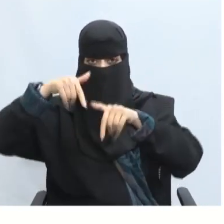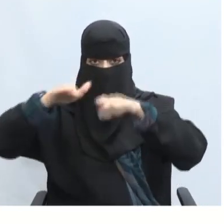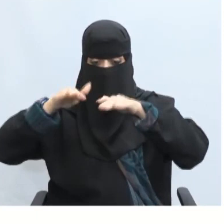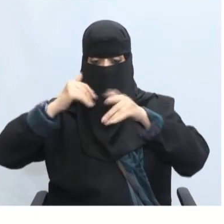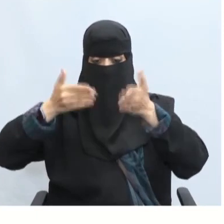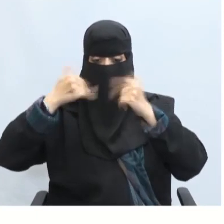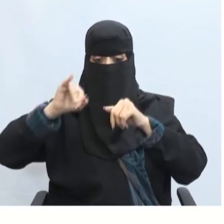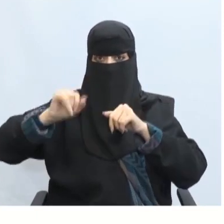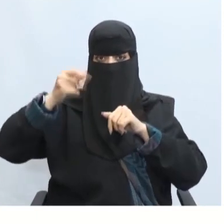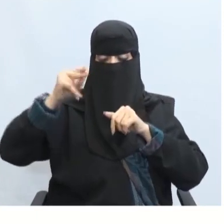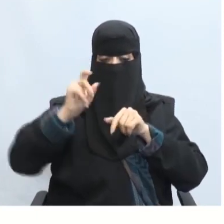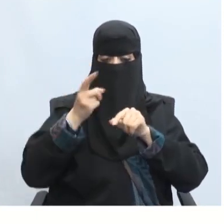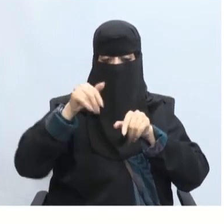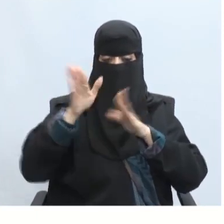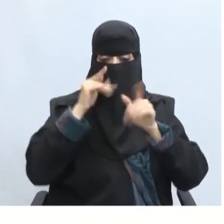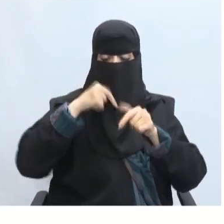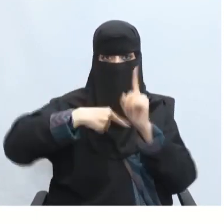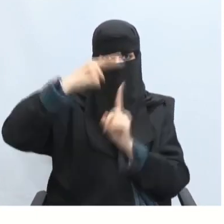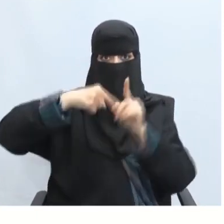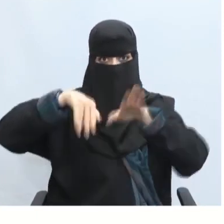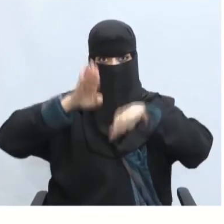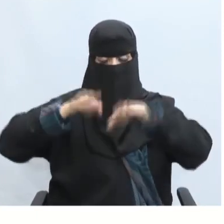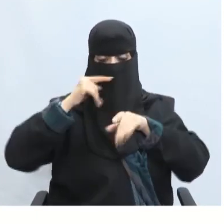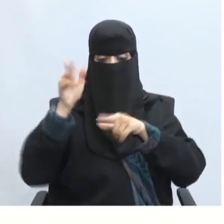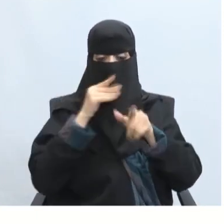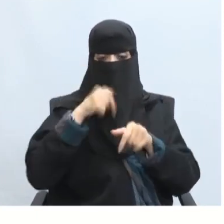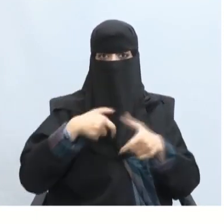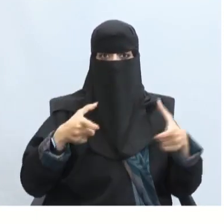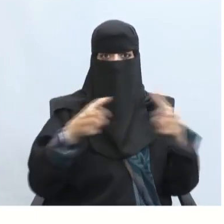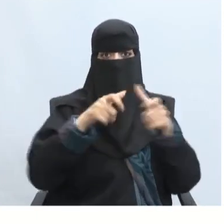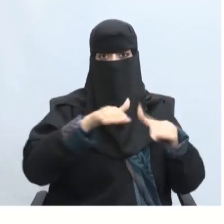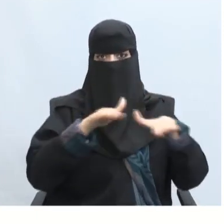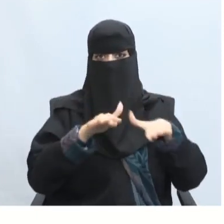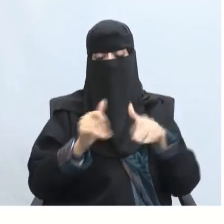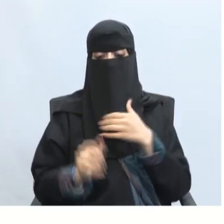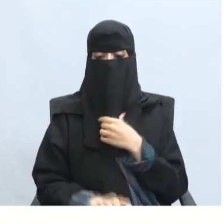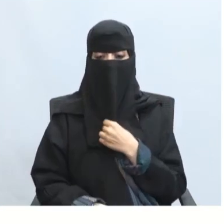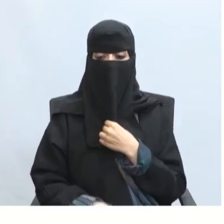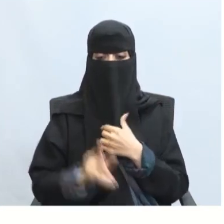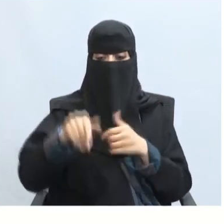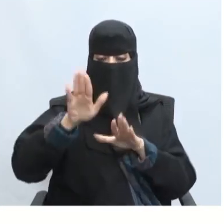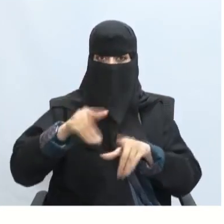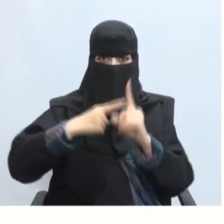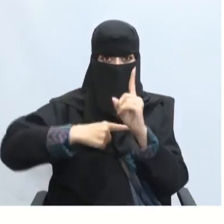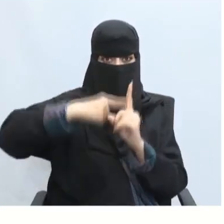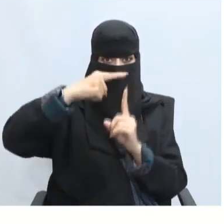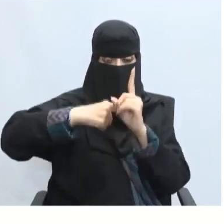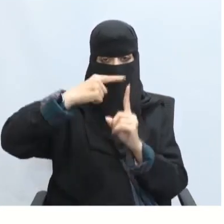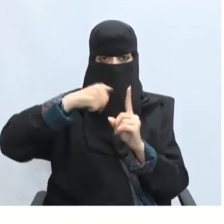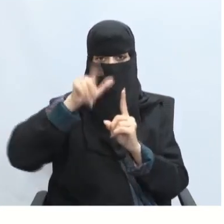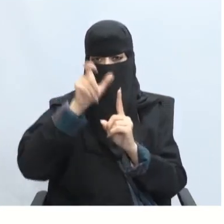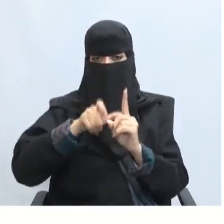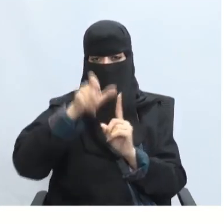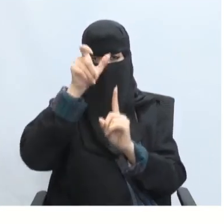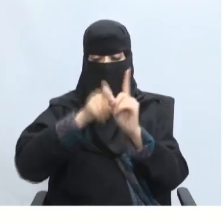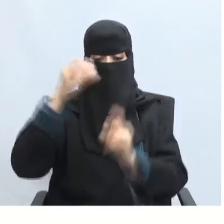ميركلي المعدل وفي درسنا لهذا اليوم سوف نتطرق الى احزمه الزلازل اما بالنسبه للفكره الرئيسه